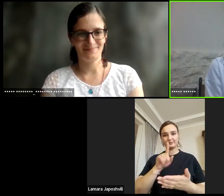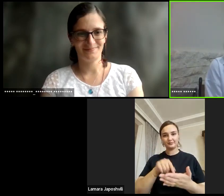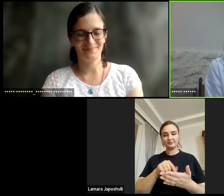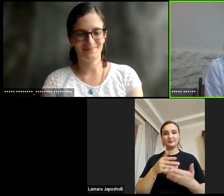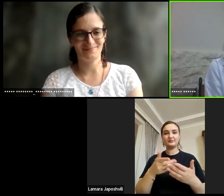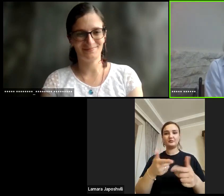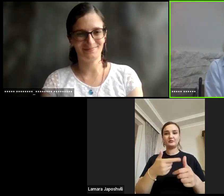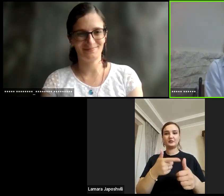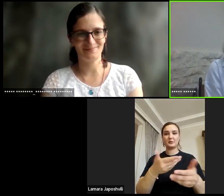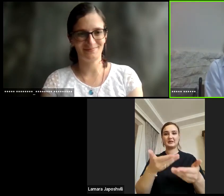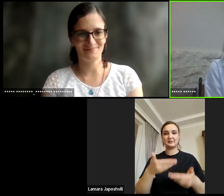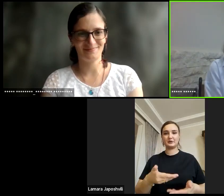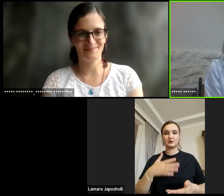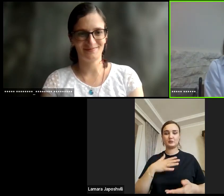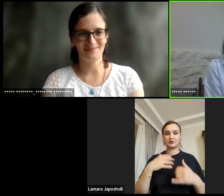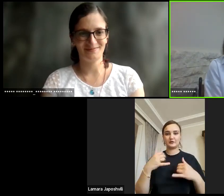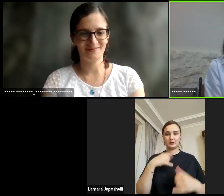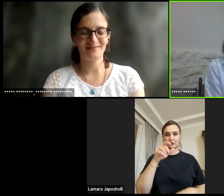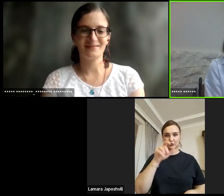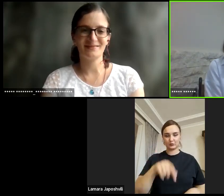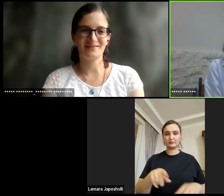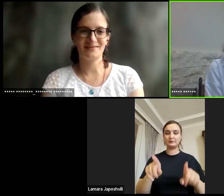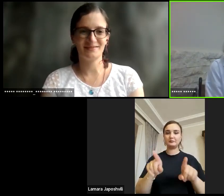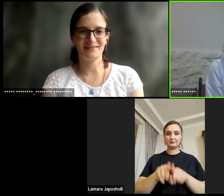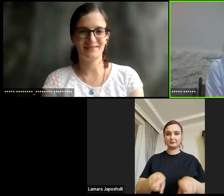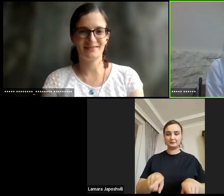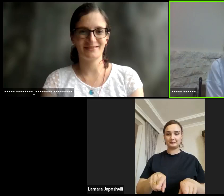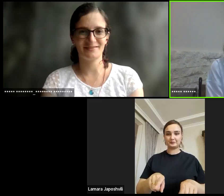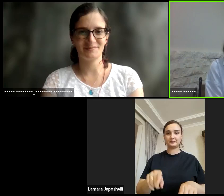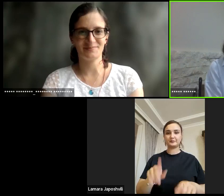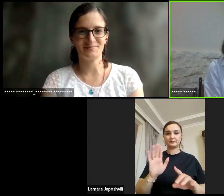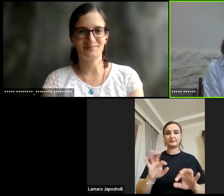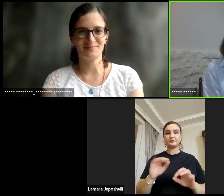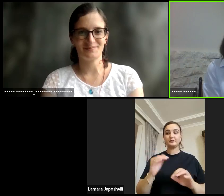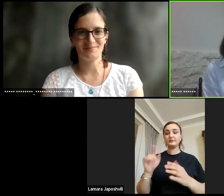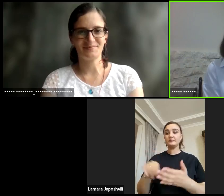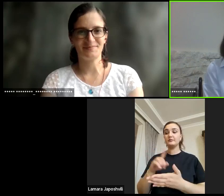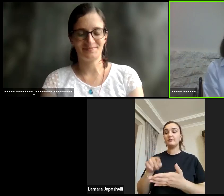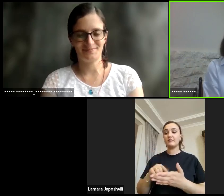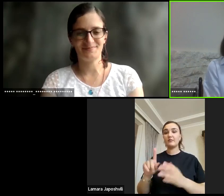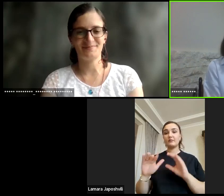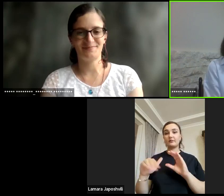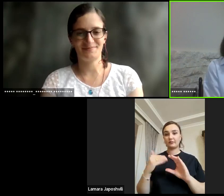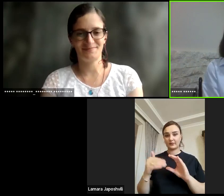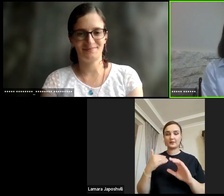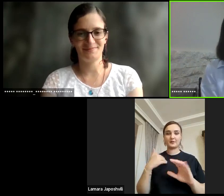მასპინძლობას ჩვენი სტუმრის და ასევე გავახმოვანებ იმ კითხვებს, რომლებიც გექნებათ